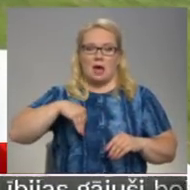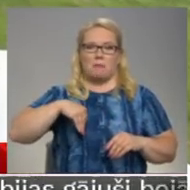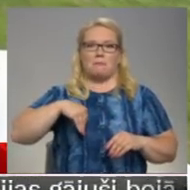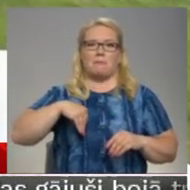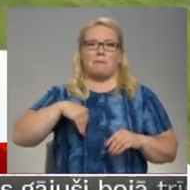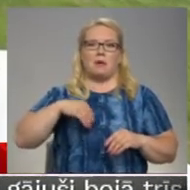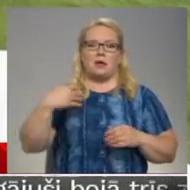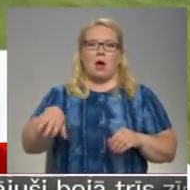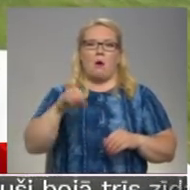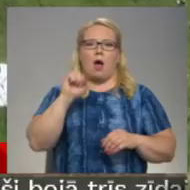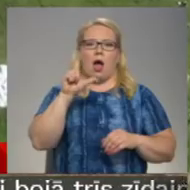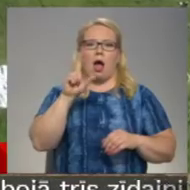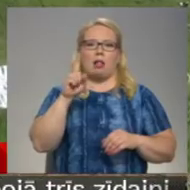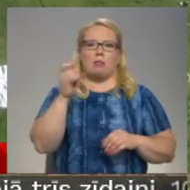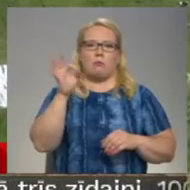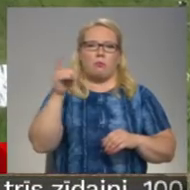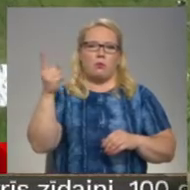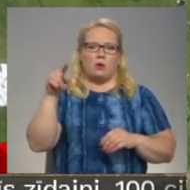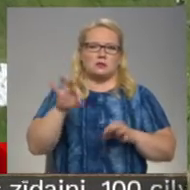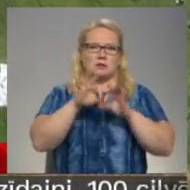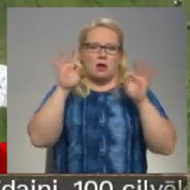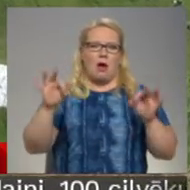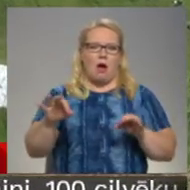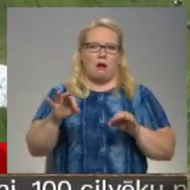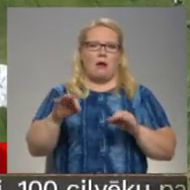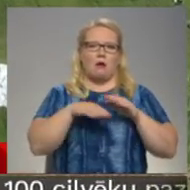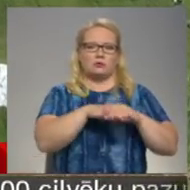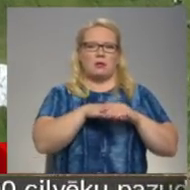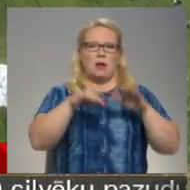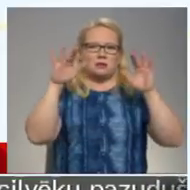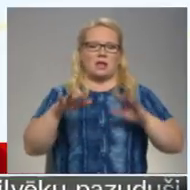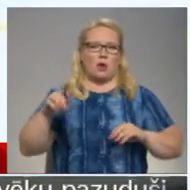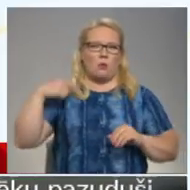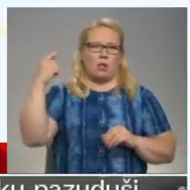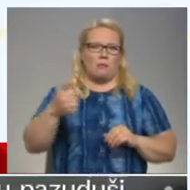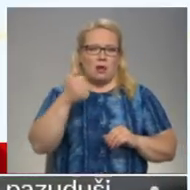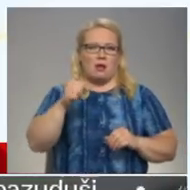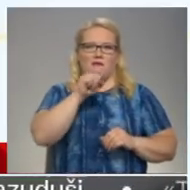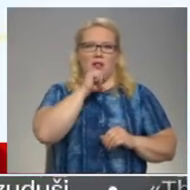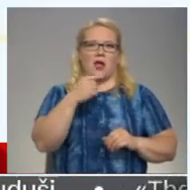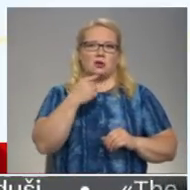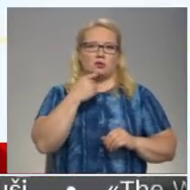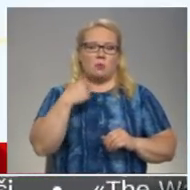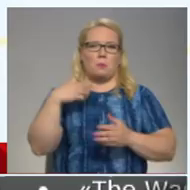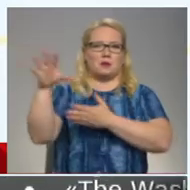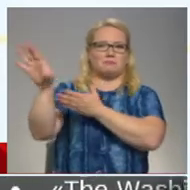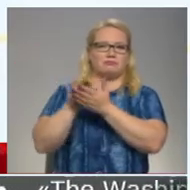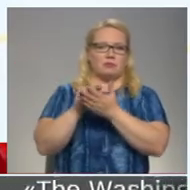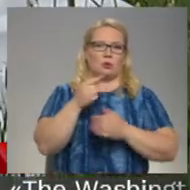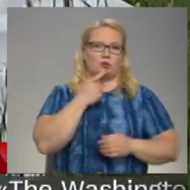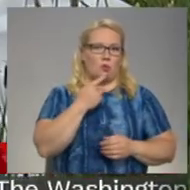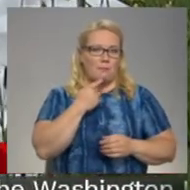Pēc tam Alpos jau sāka krāt uz pamata trasēm sniegu nākamajam gadam. Tad Somi un mēs kopējām, ko dar Somi,